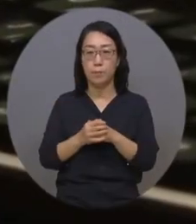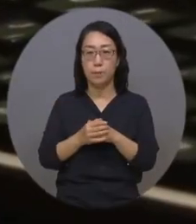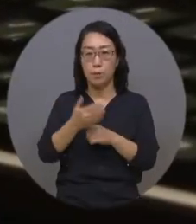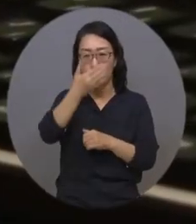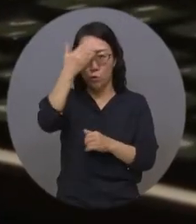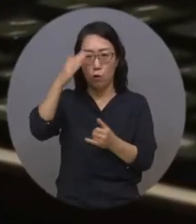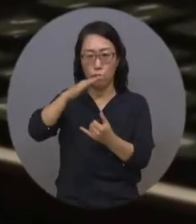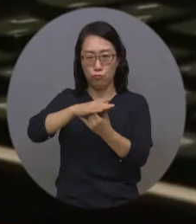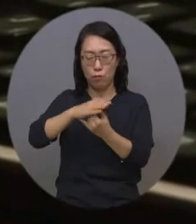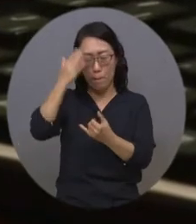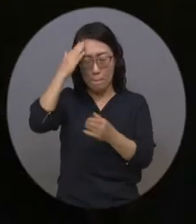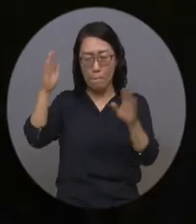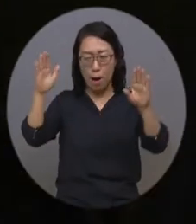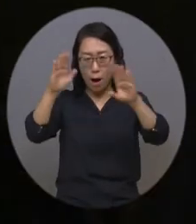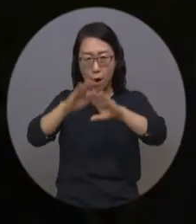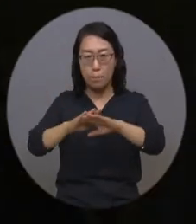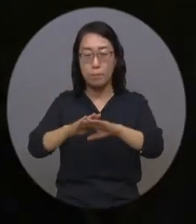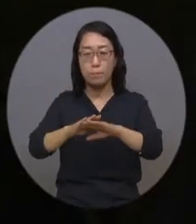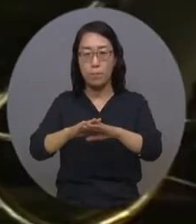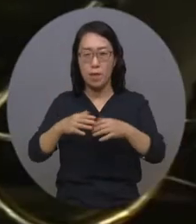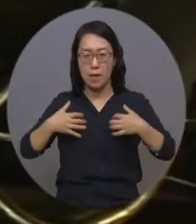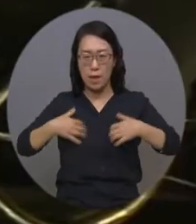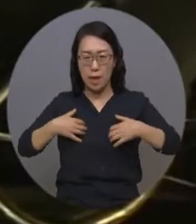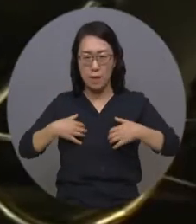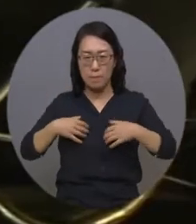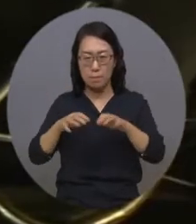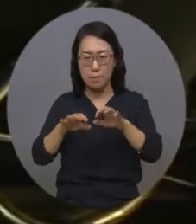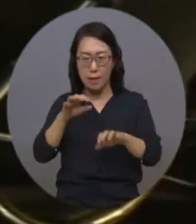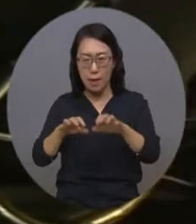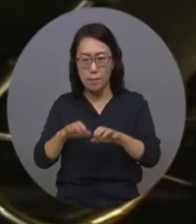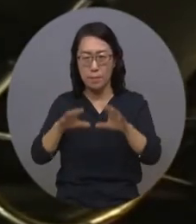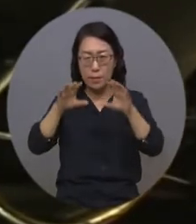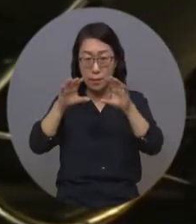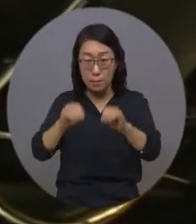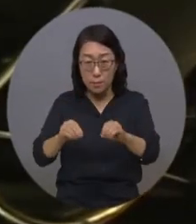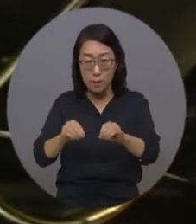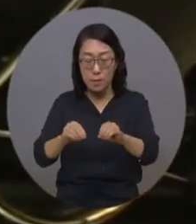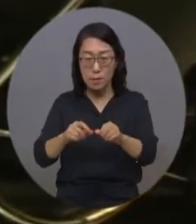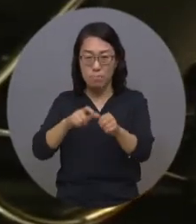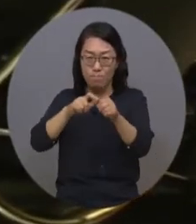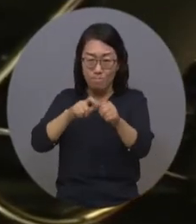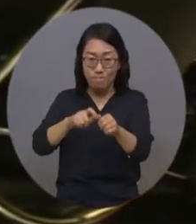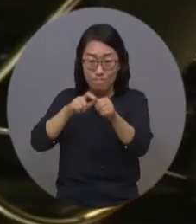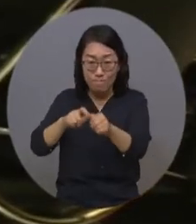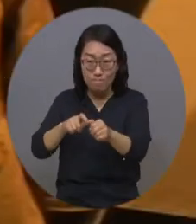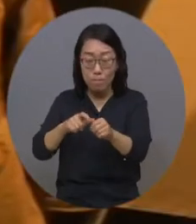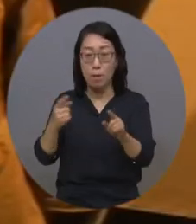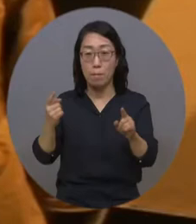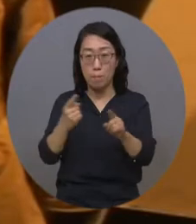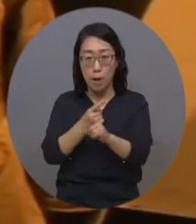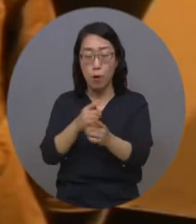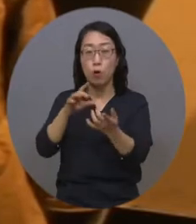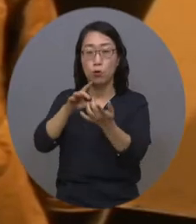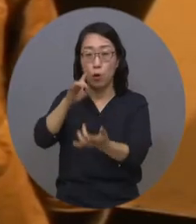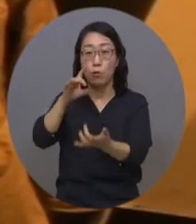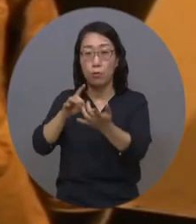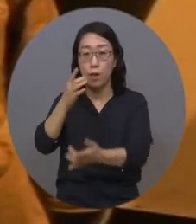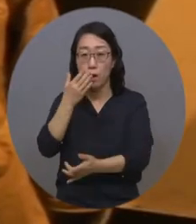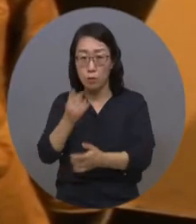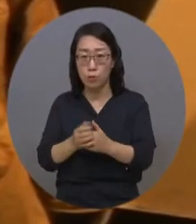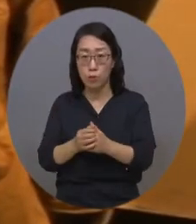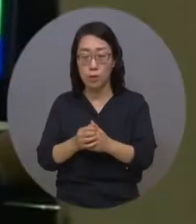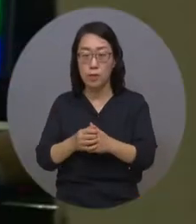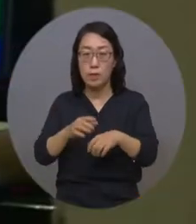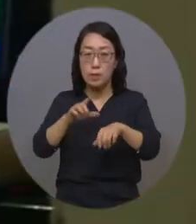청소년의 심야 게임을 금지하는 강제적 셧다운제가 10년 만에 폐지되고 선택적 셧다운제인 게임